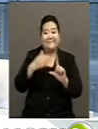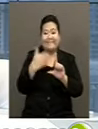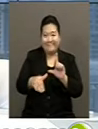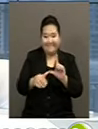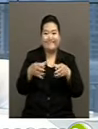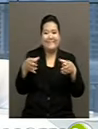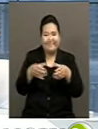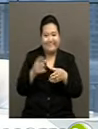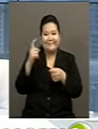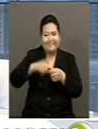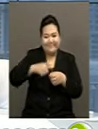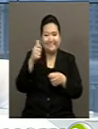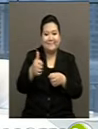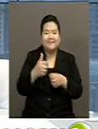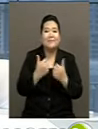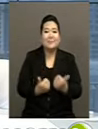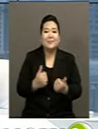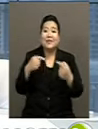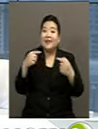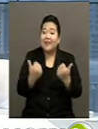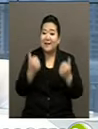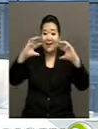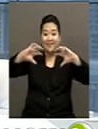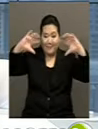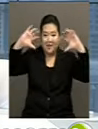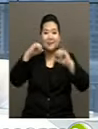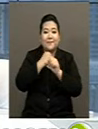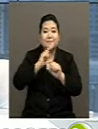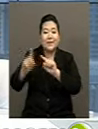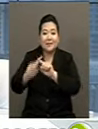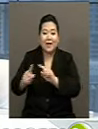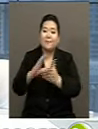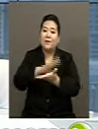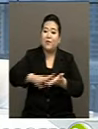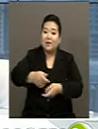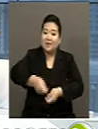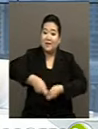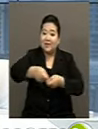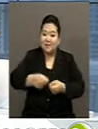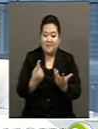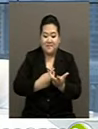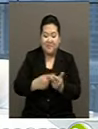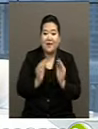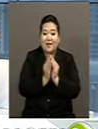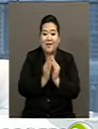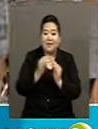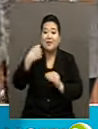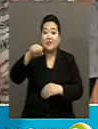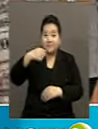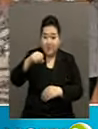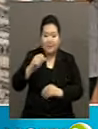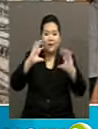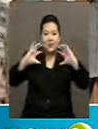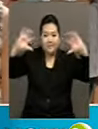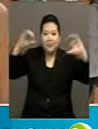เรื่องของผลงานรัฐบาลเพราะว่ามีคะแนนล่าสุดออกมาสำรวจโดยเกษตรศาสตร์คะแนนเต็ม10ครับปรากฏว่าผลงาน